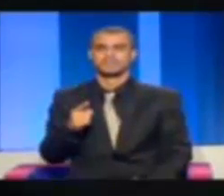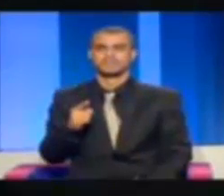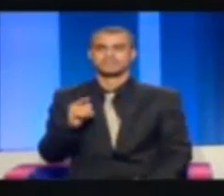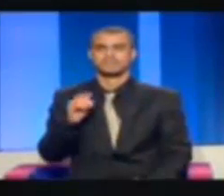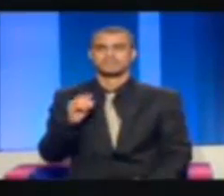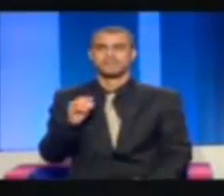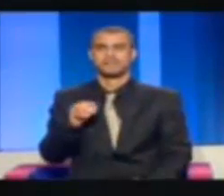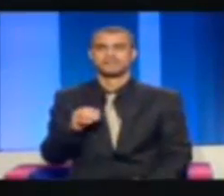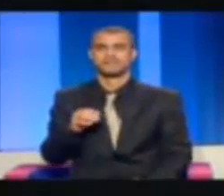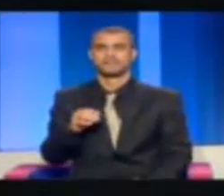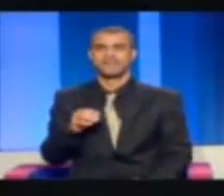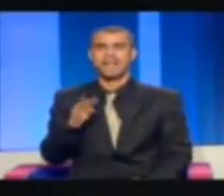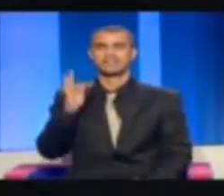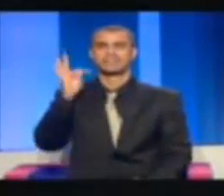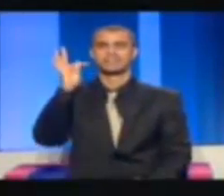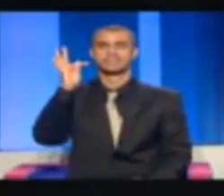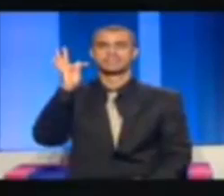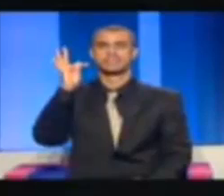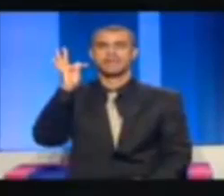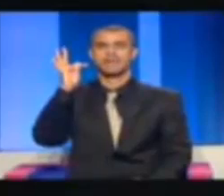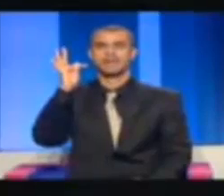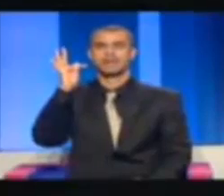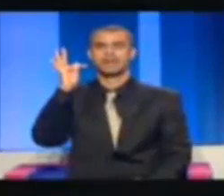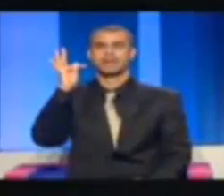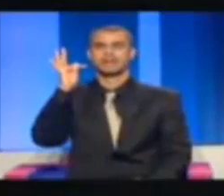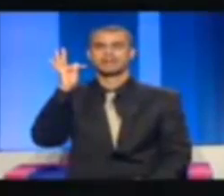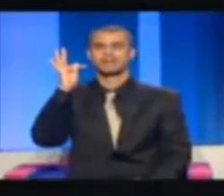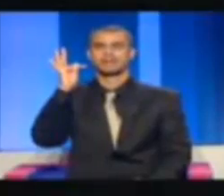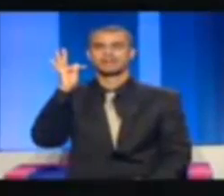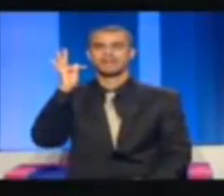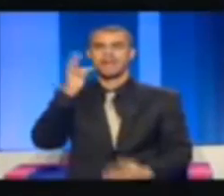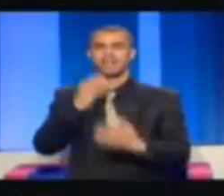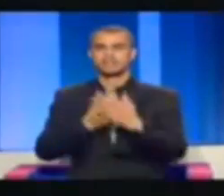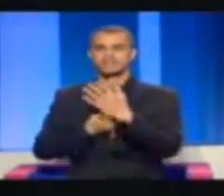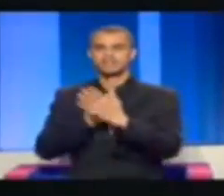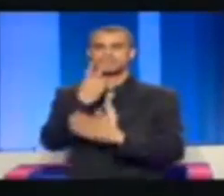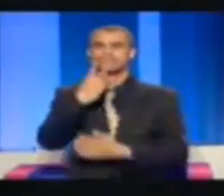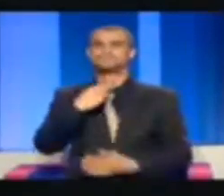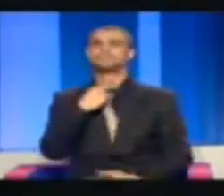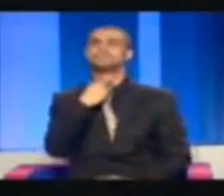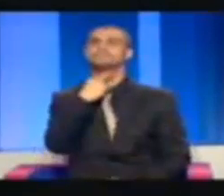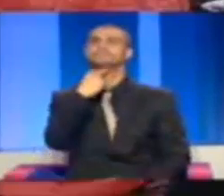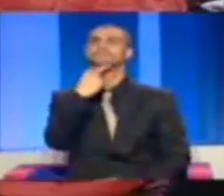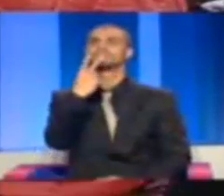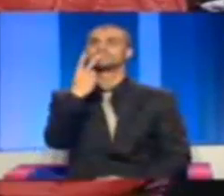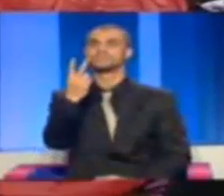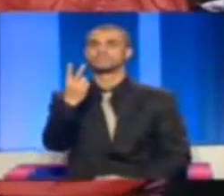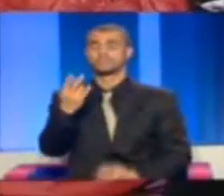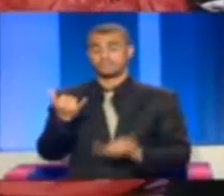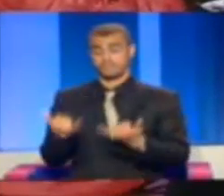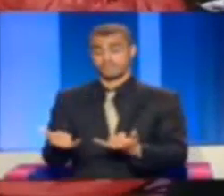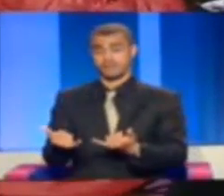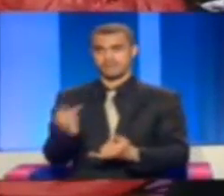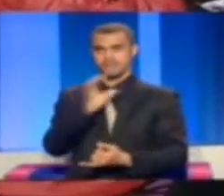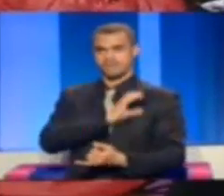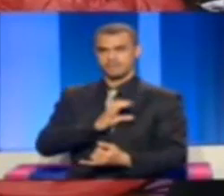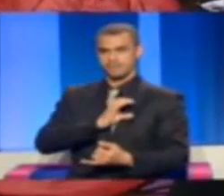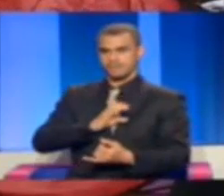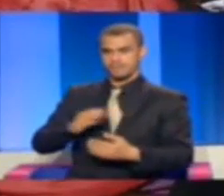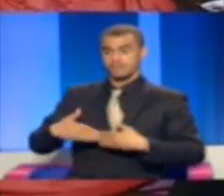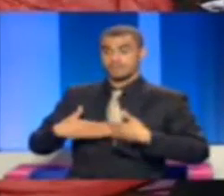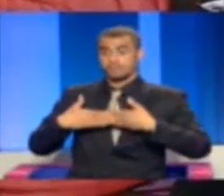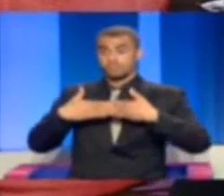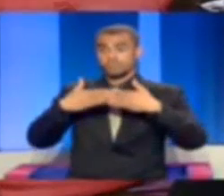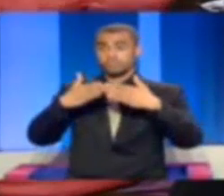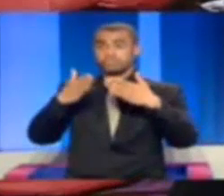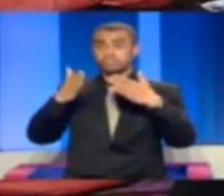هنا تا تا شوفنا خرجناهم من داك الانغلاق